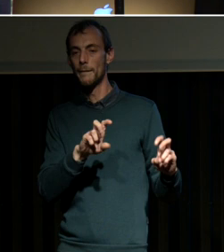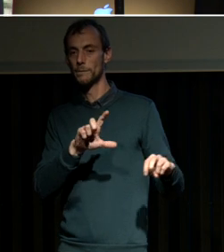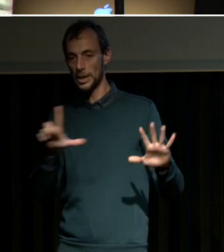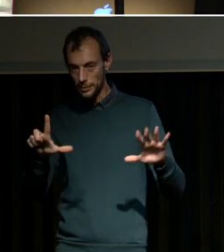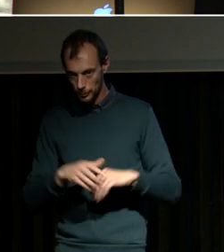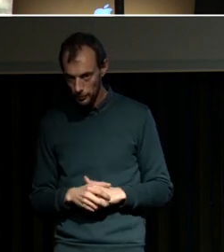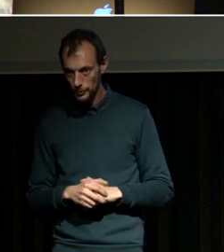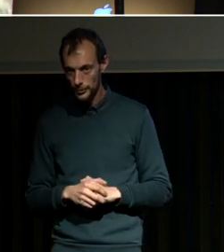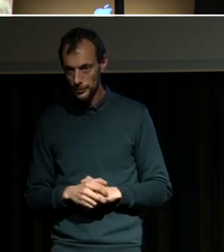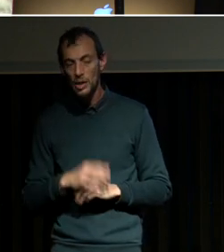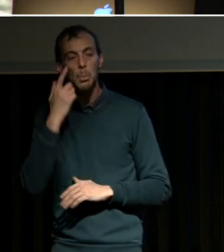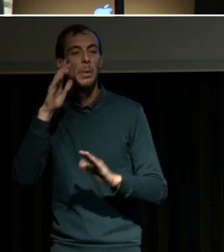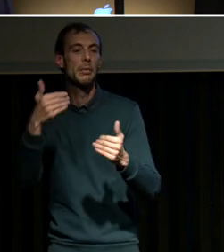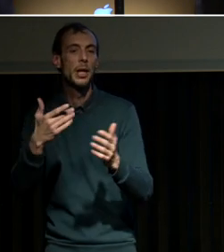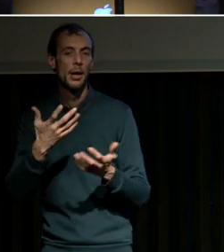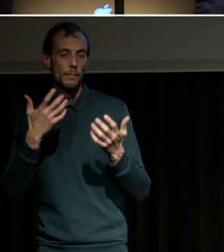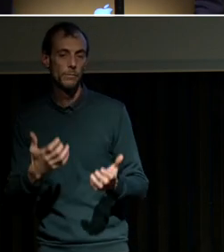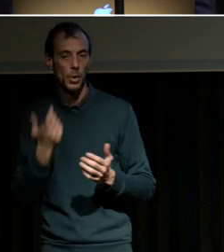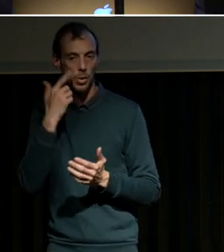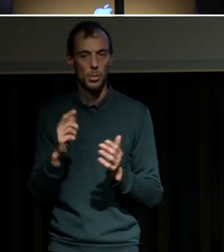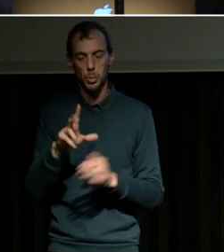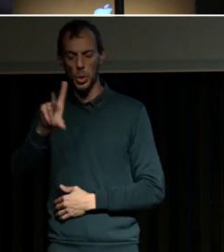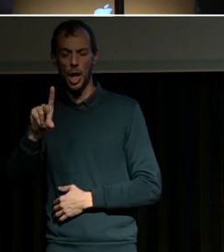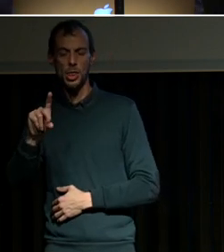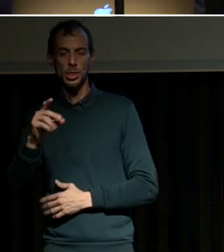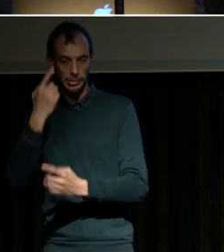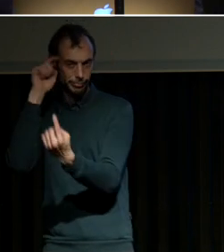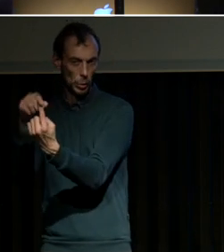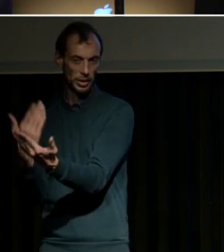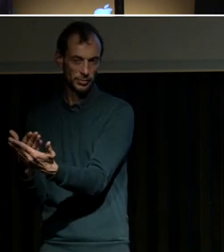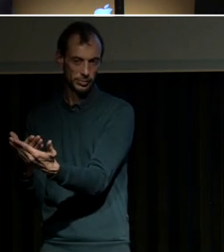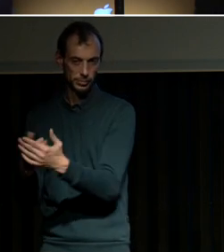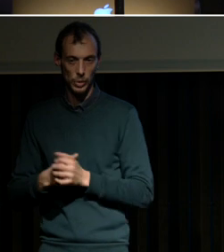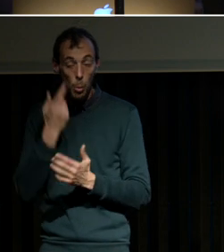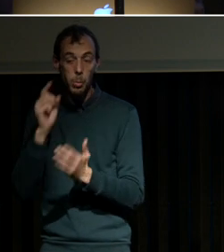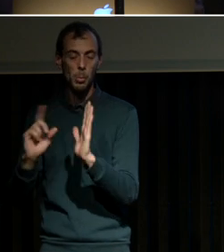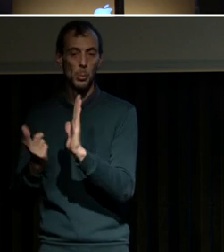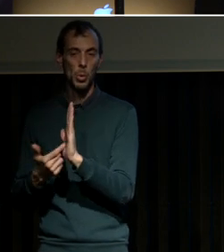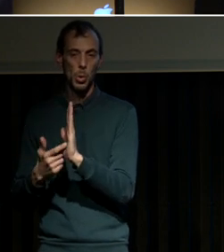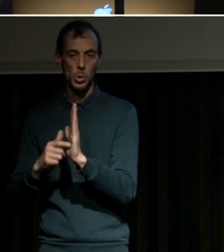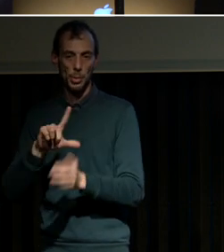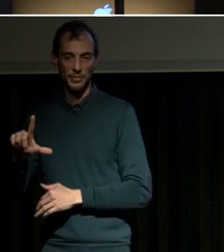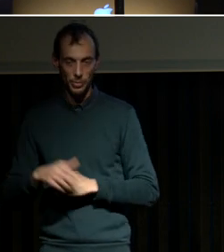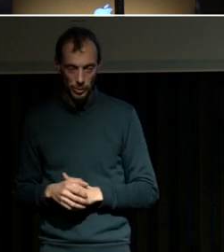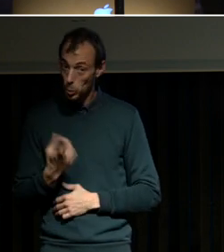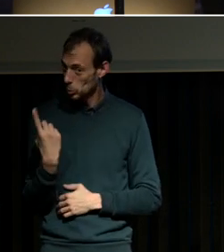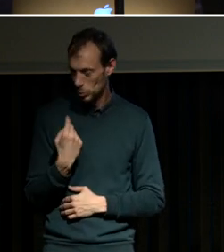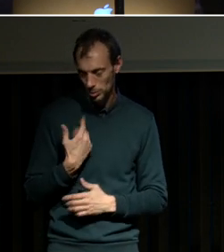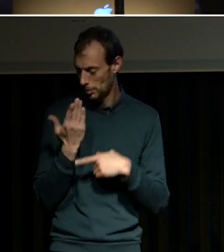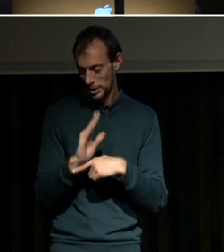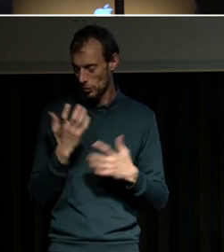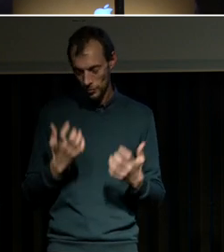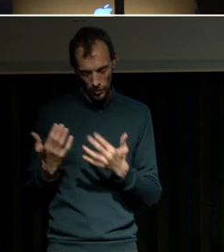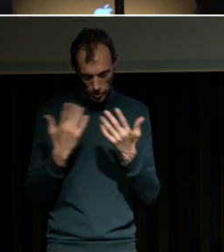de se rapprocher le plus possible des 30 donneurs par million d'habitants. Moi, j'ai toujours dit dans toutes les présentations que je faisais, il faut avoir des objectifs chiffrés, c'est de